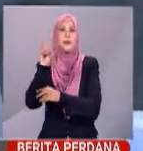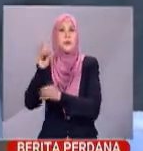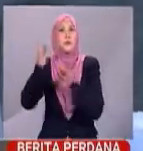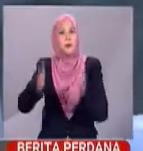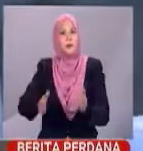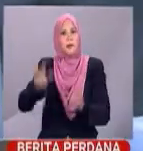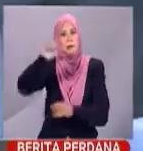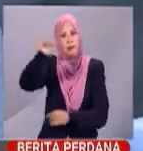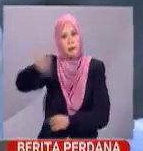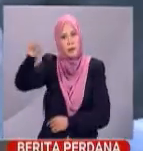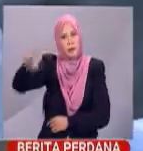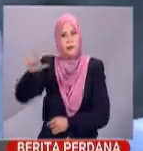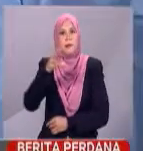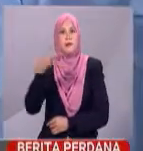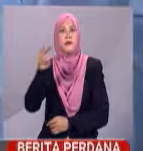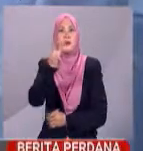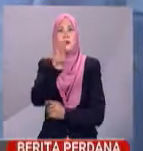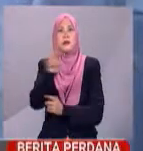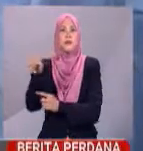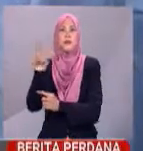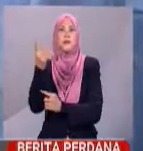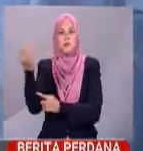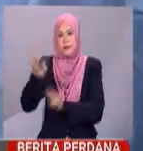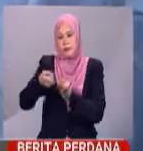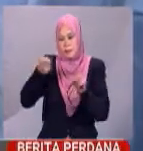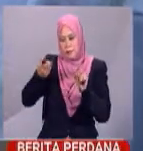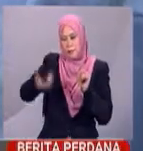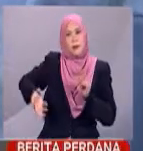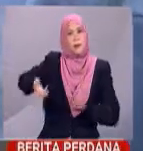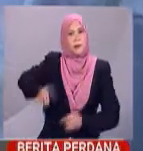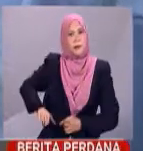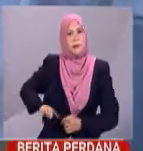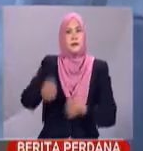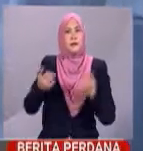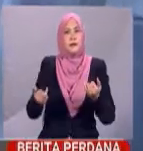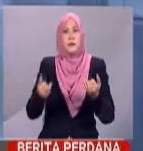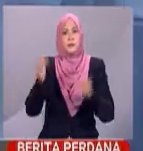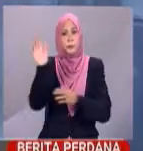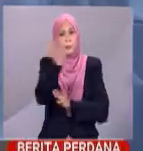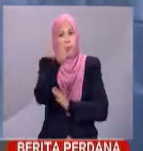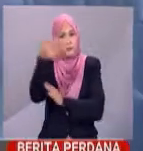dan 2,476 dari Bangladesh. Kedutaan Kemboja